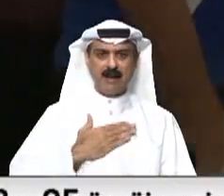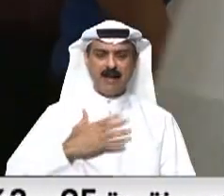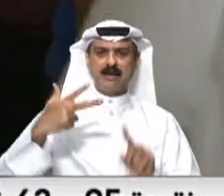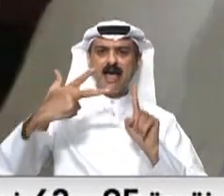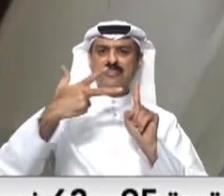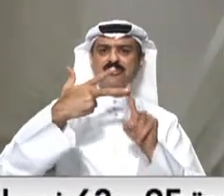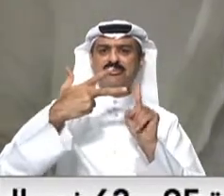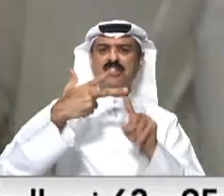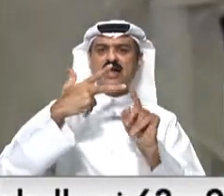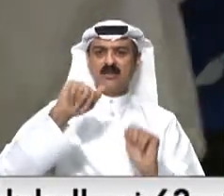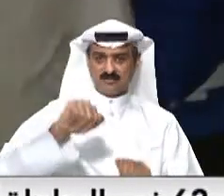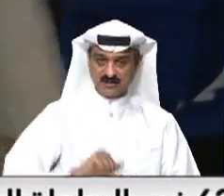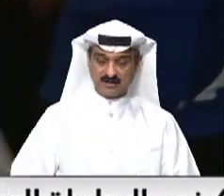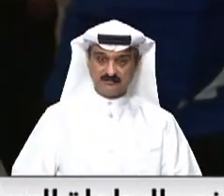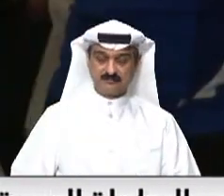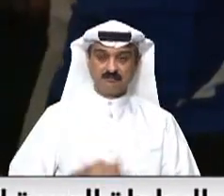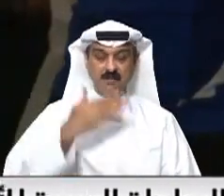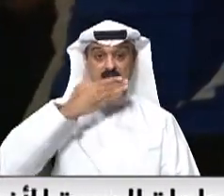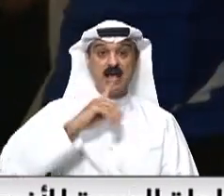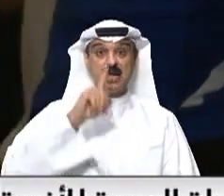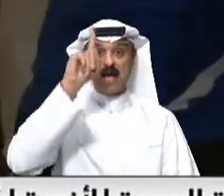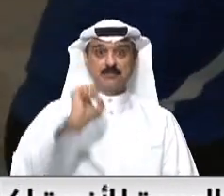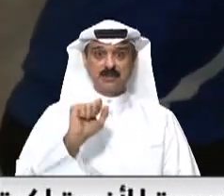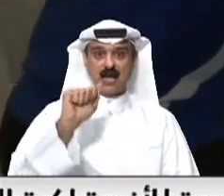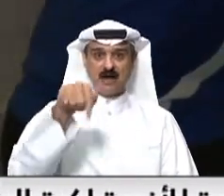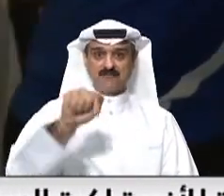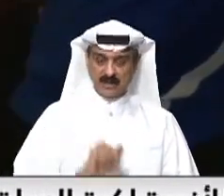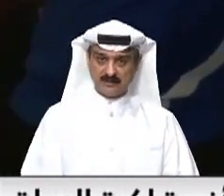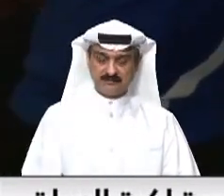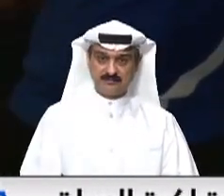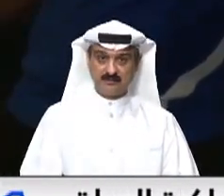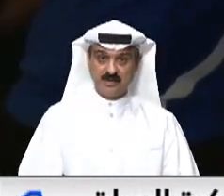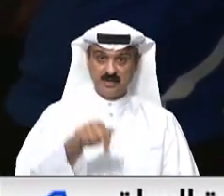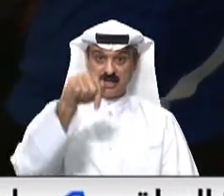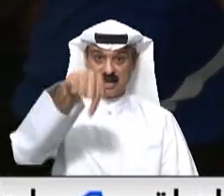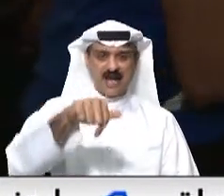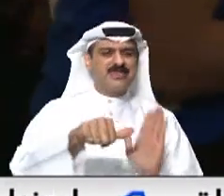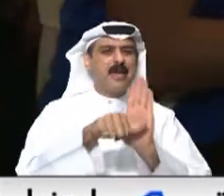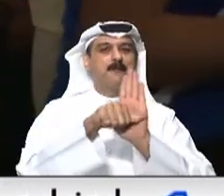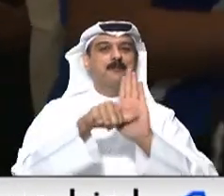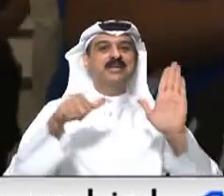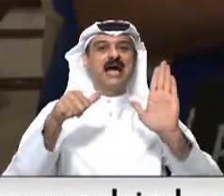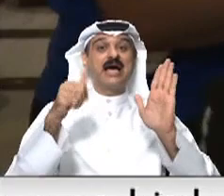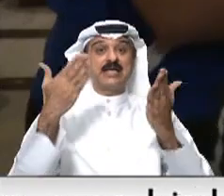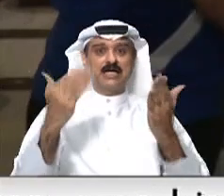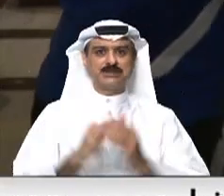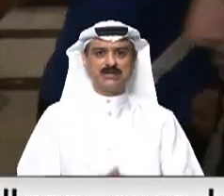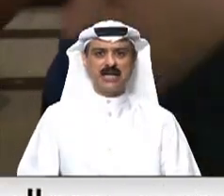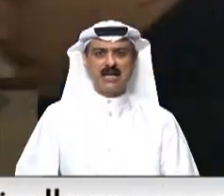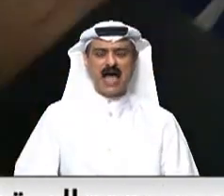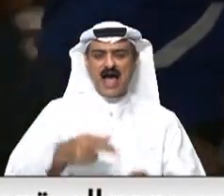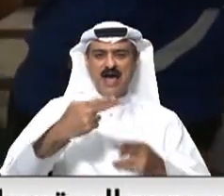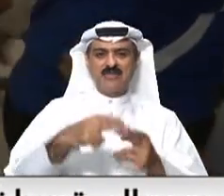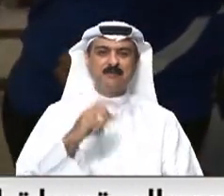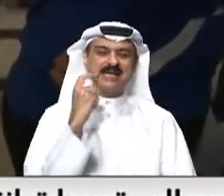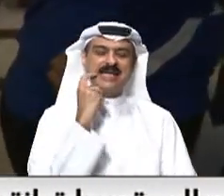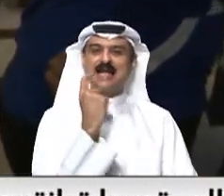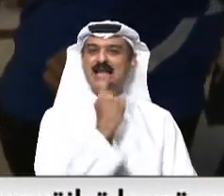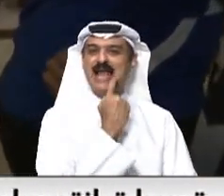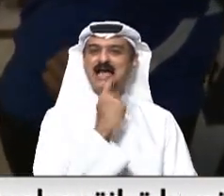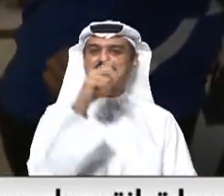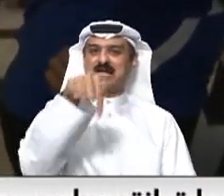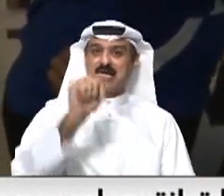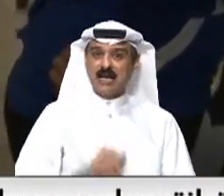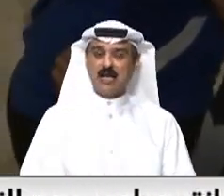والحمد لله يعني مثل ما انتم عارفين ان هذا هو الفريق الموج الازرق رجع لقارة اسيا ان شاء